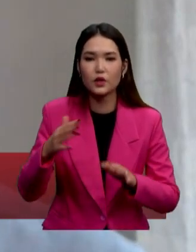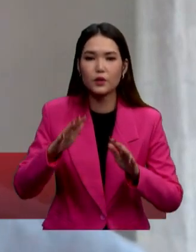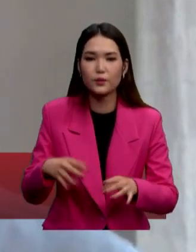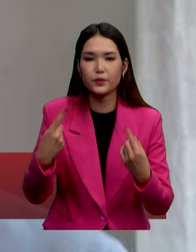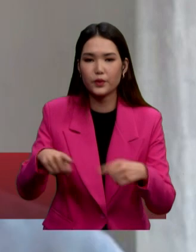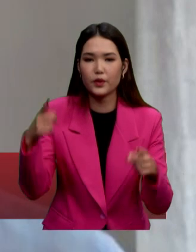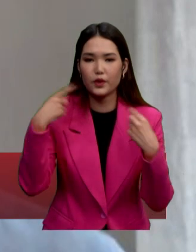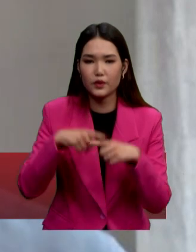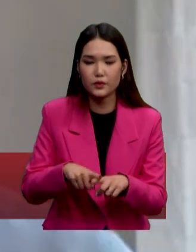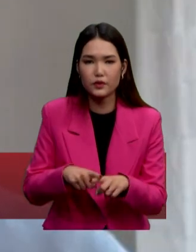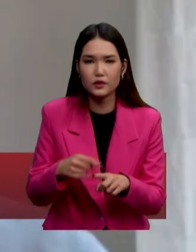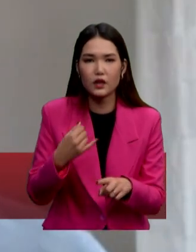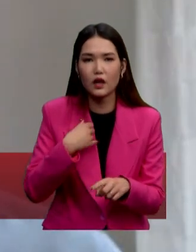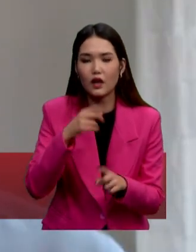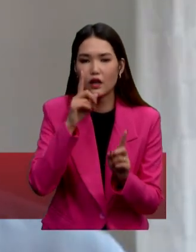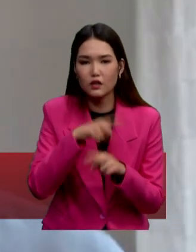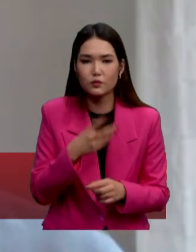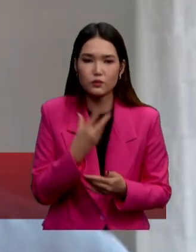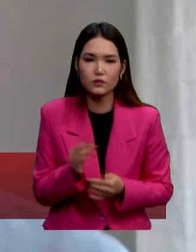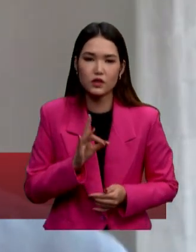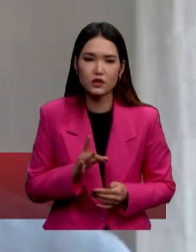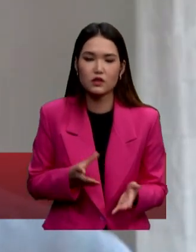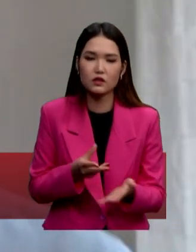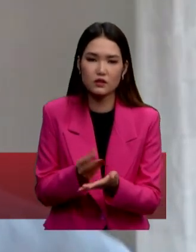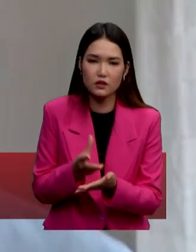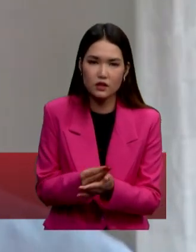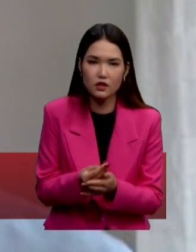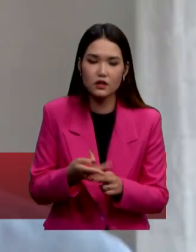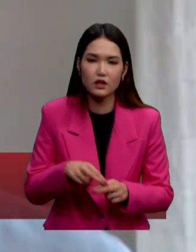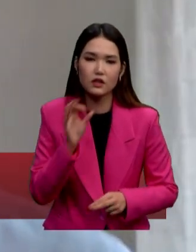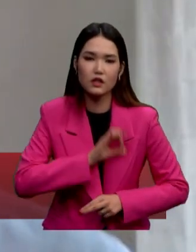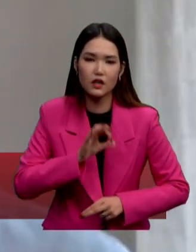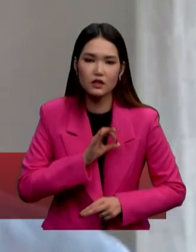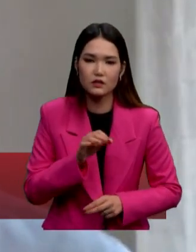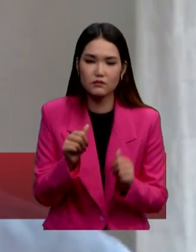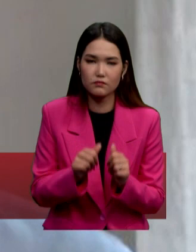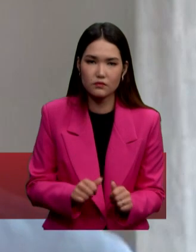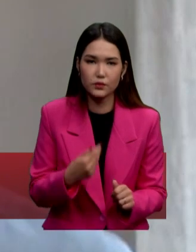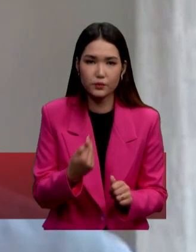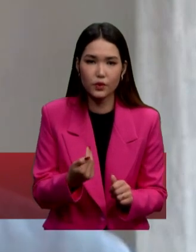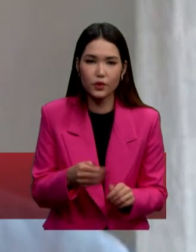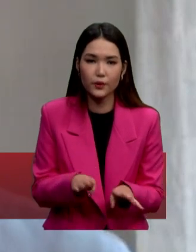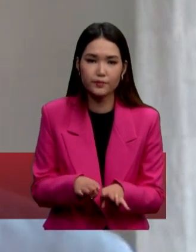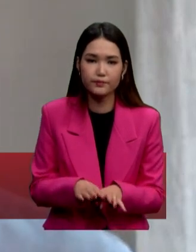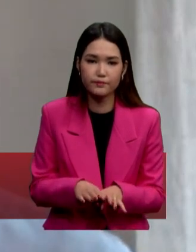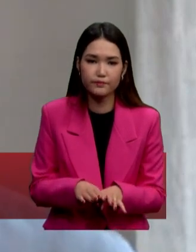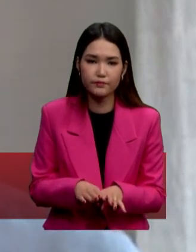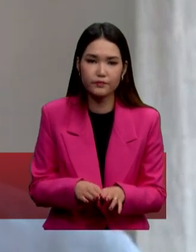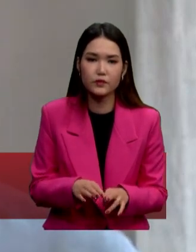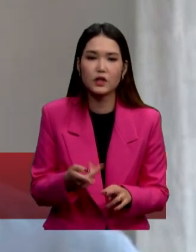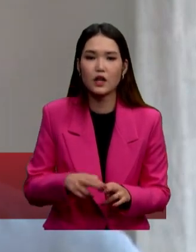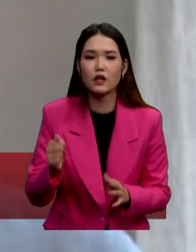финкризис, мы уже видим, как цена на нефть вот за эти три дня упала. Она была 86, сейчас 79,8. То есть вот